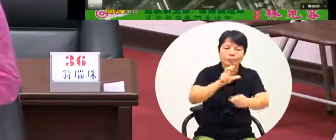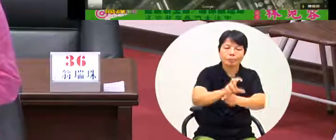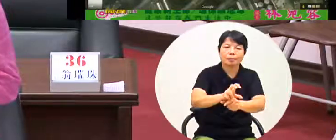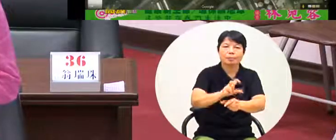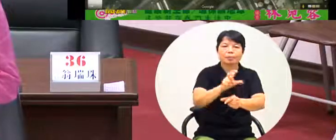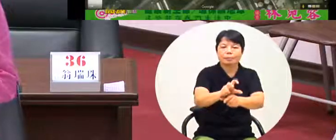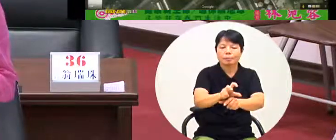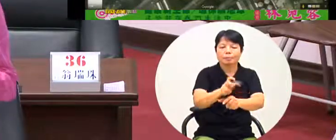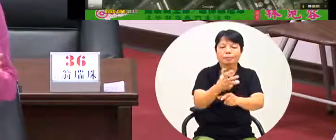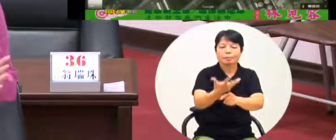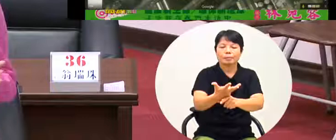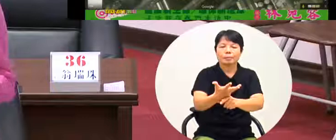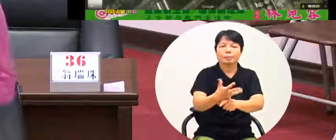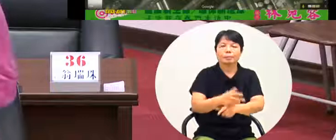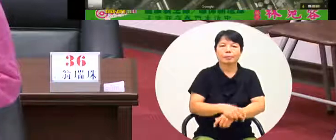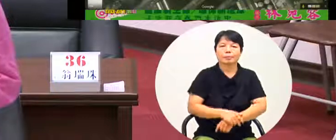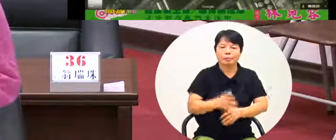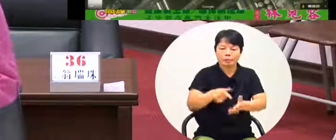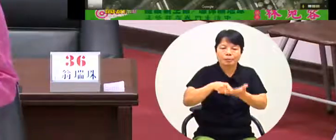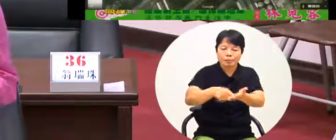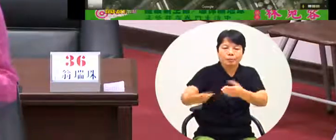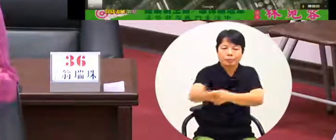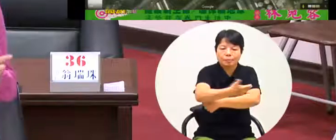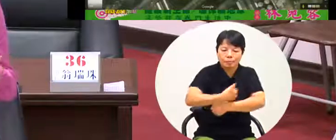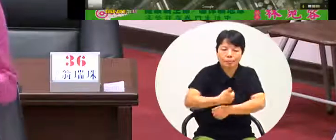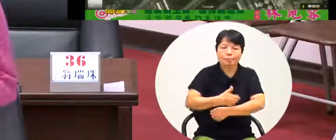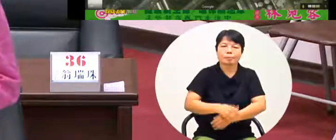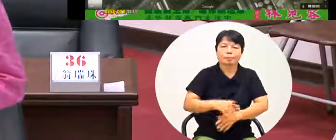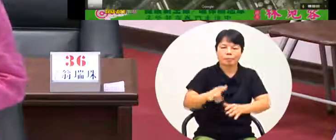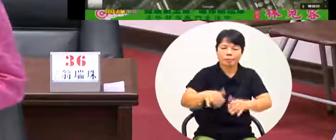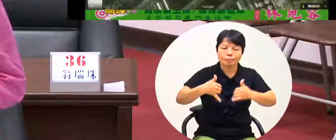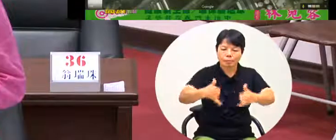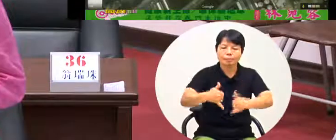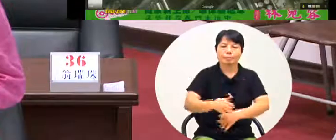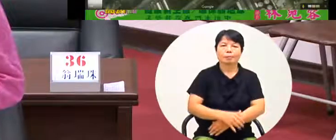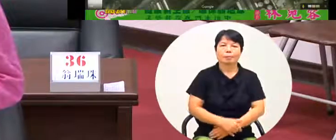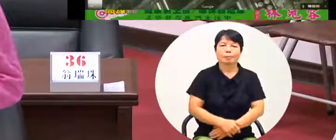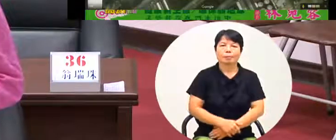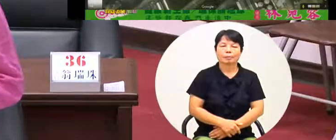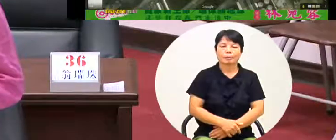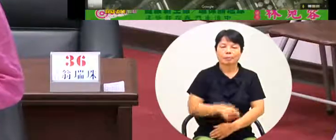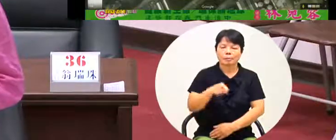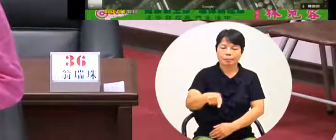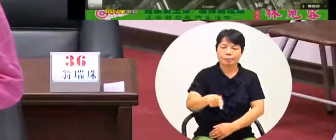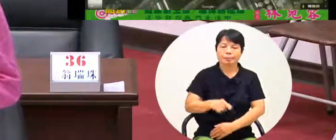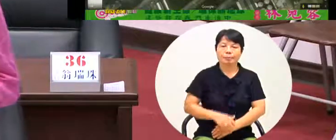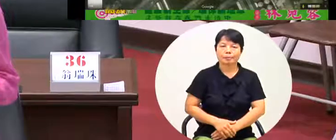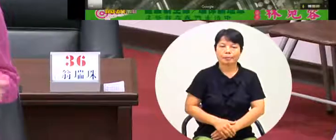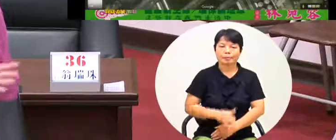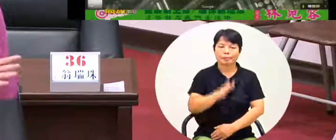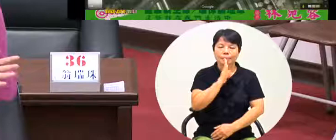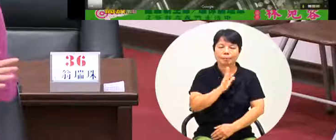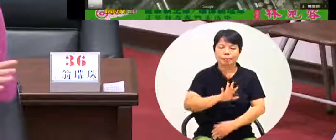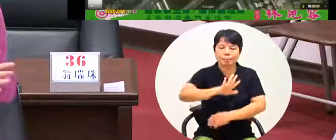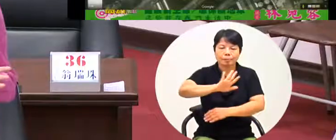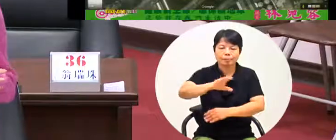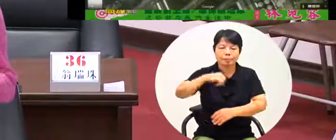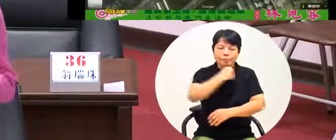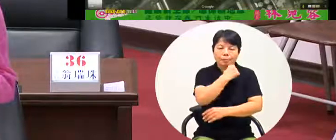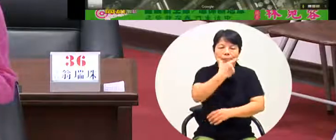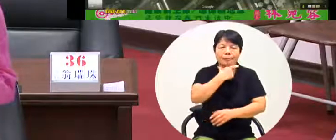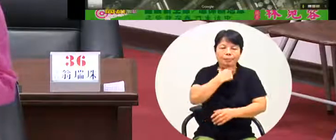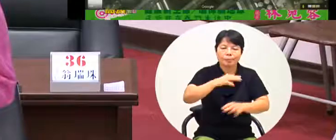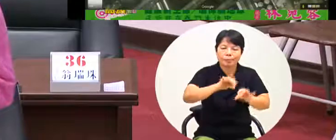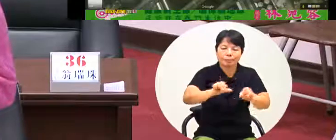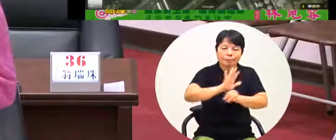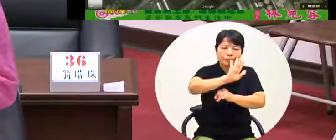得这个路段，因为这地所在是属于台糖的土地，但是我们51期